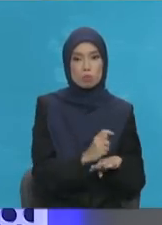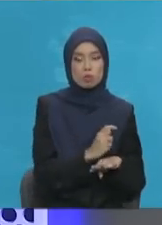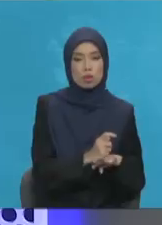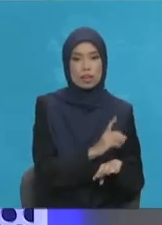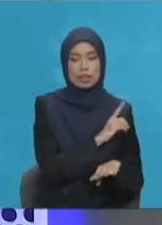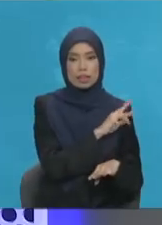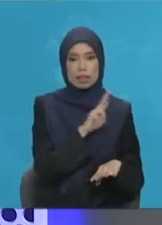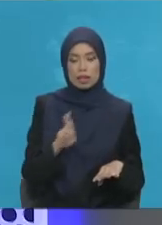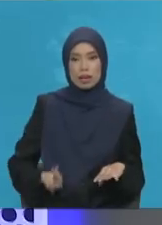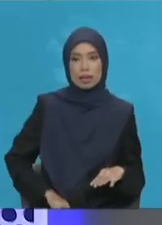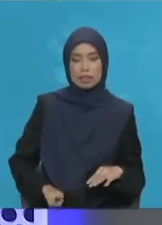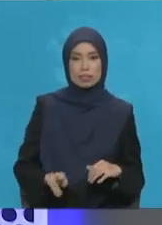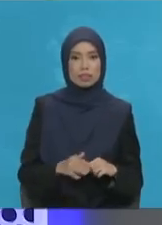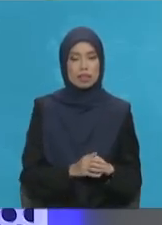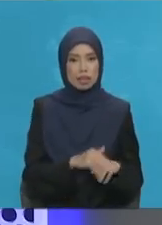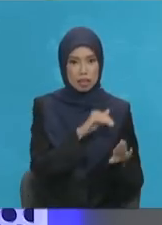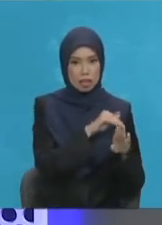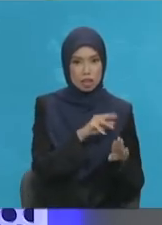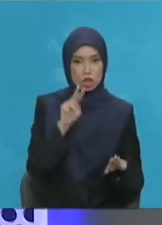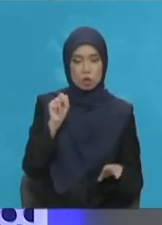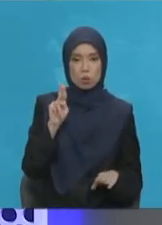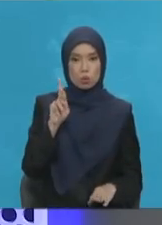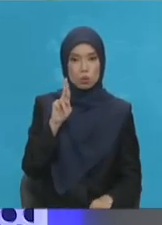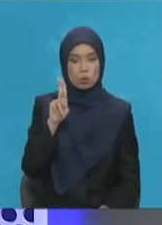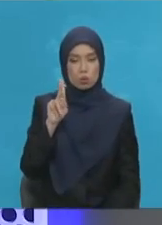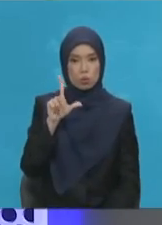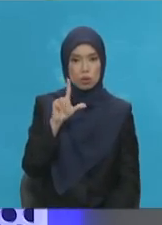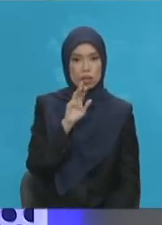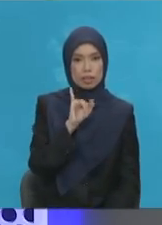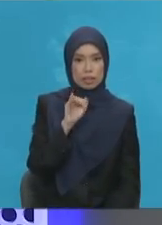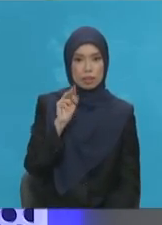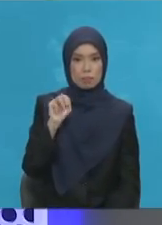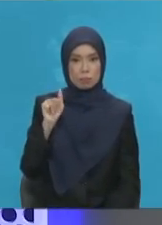di balai bersantapan istana Nurul Iman